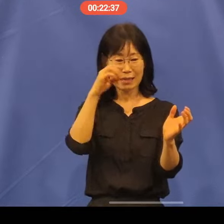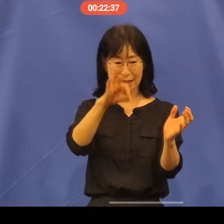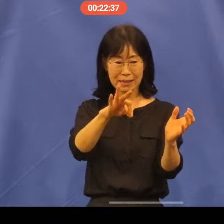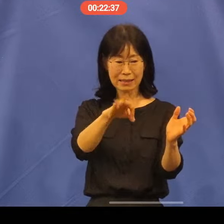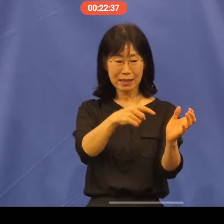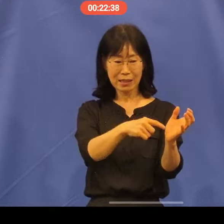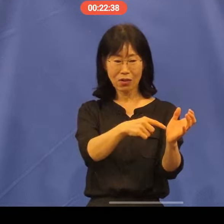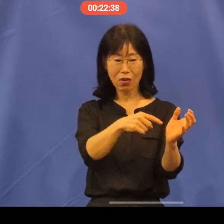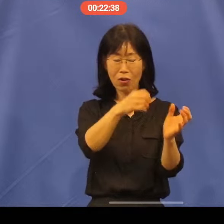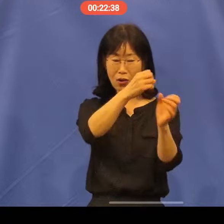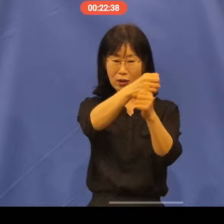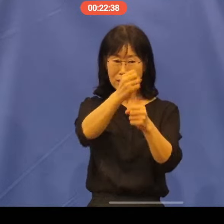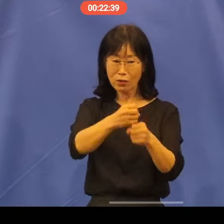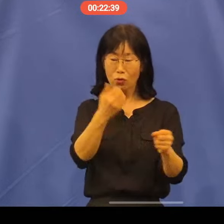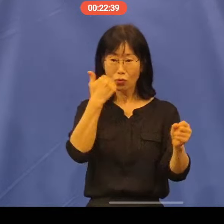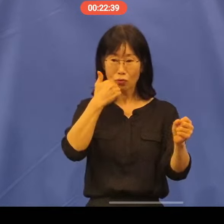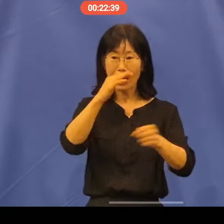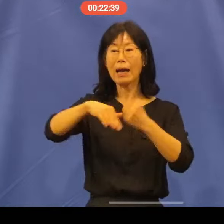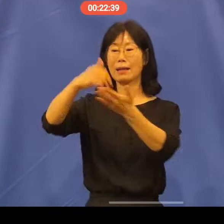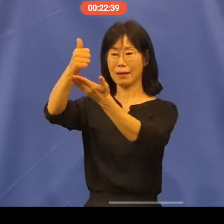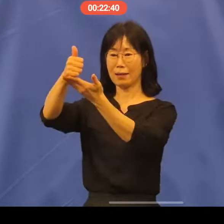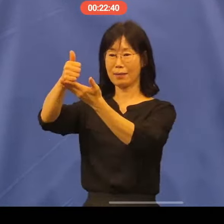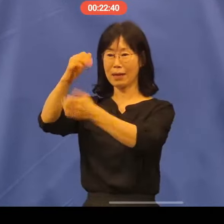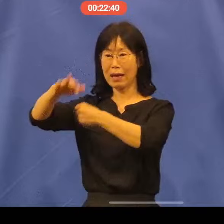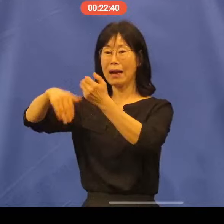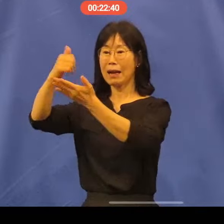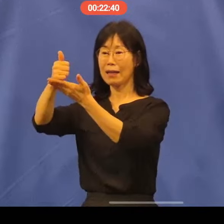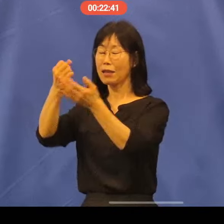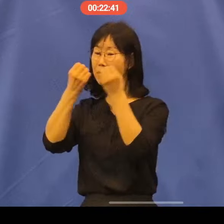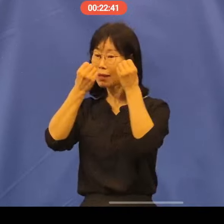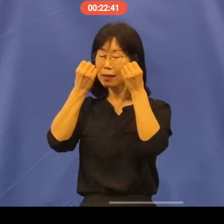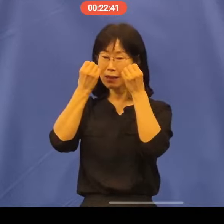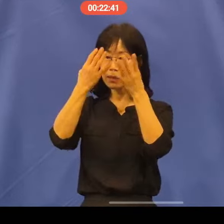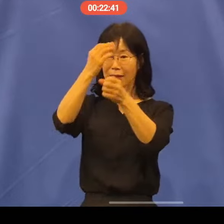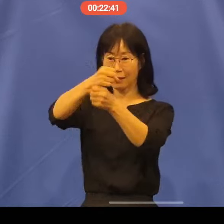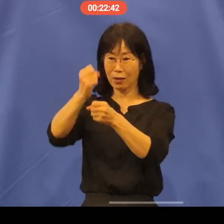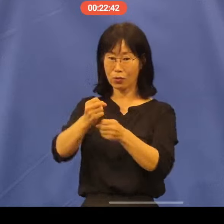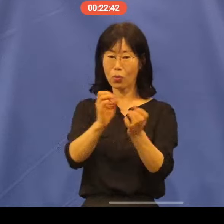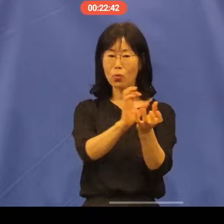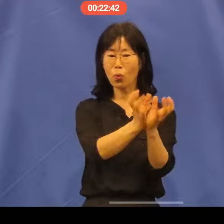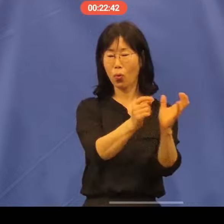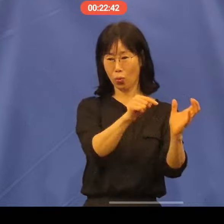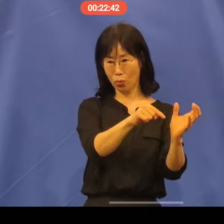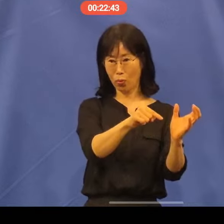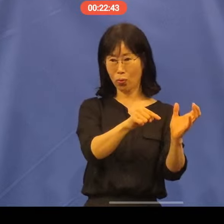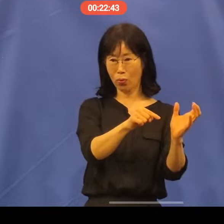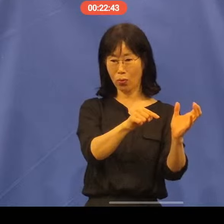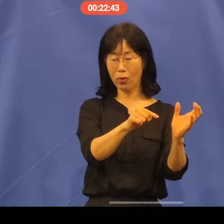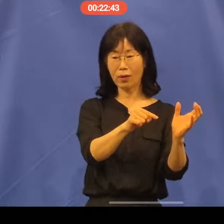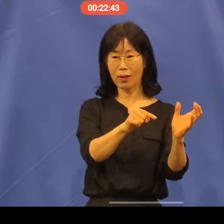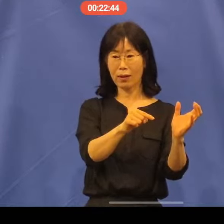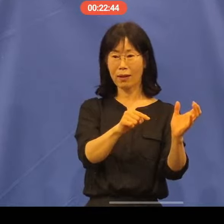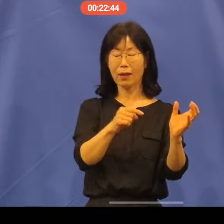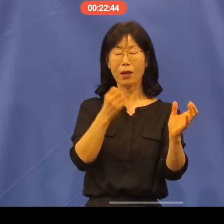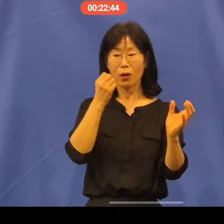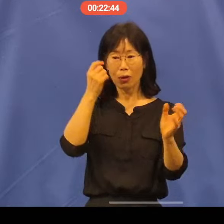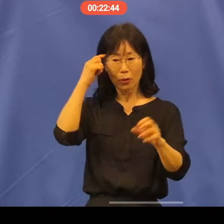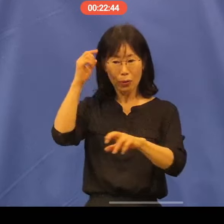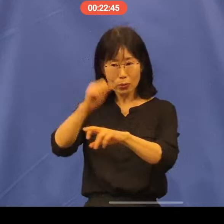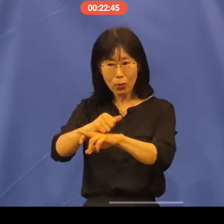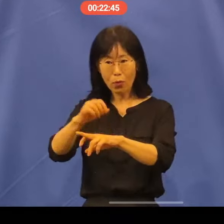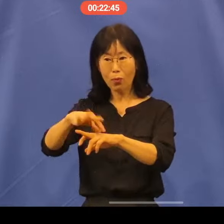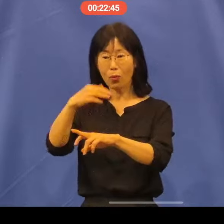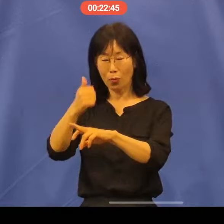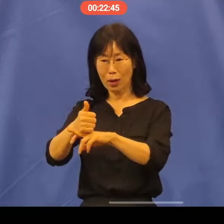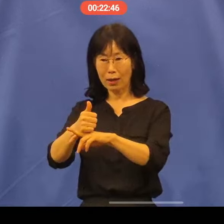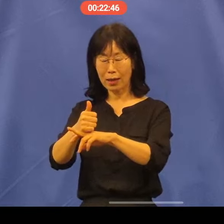그 바라하는 아름다움이 하나님의 영광을 드러내는데, 그게 솔로몬의 영광보다 훨씬 더 높다는 거예요. 그러니까 여러분, 이